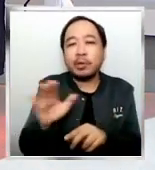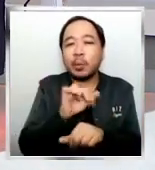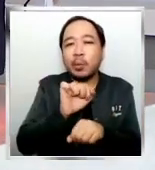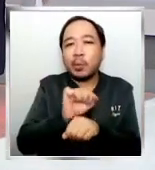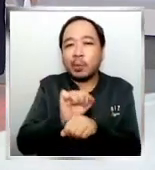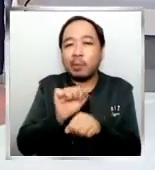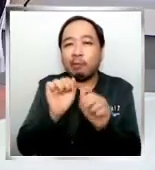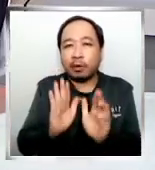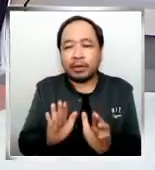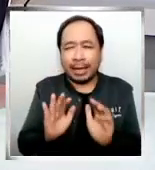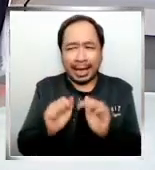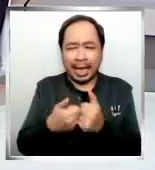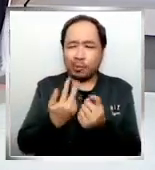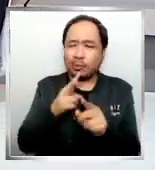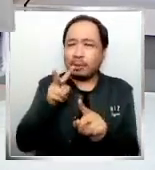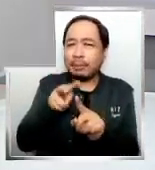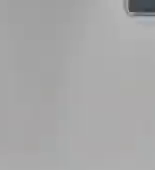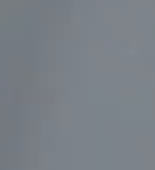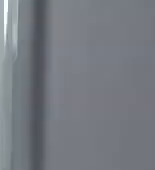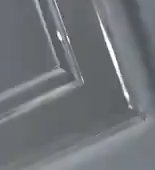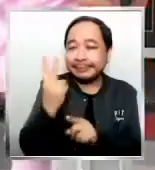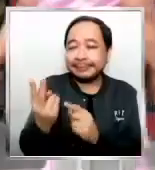ang pagtutok ni Cedric Castillo.